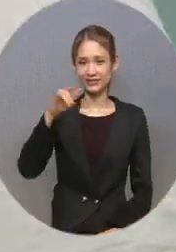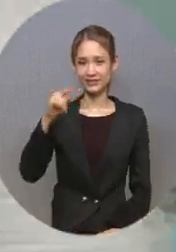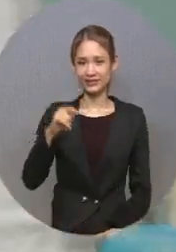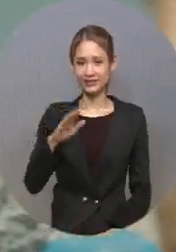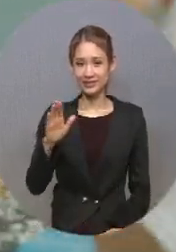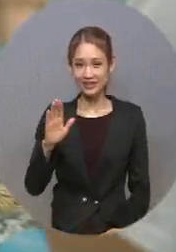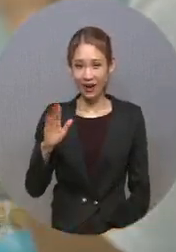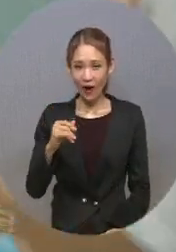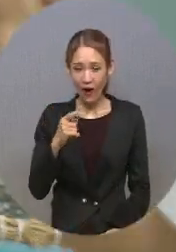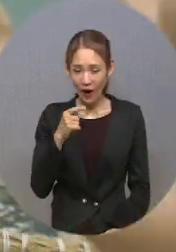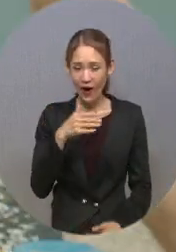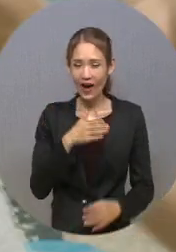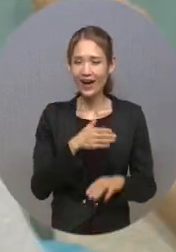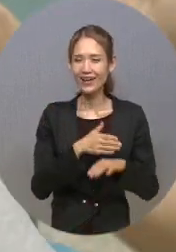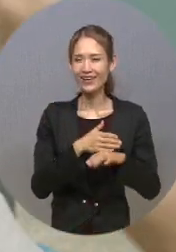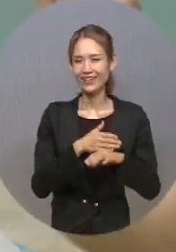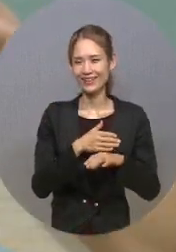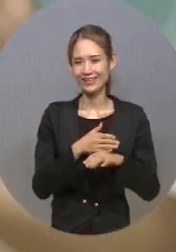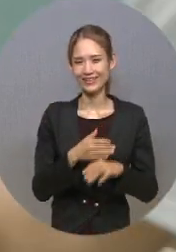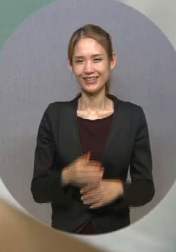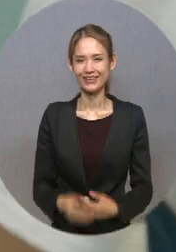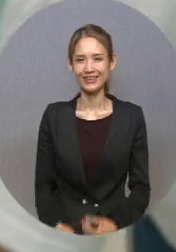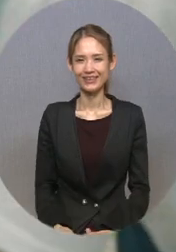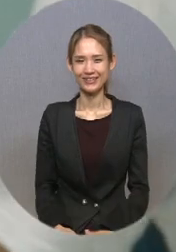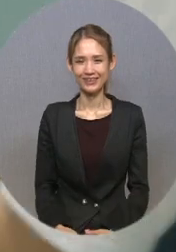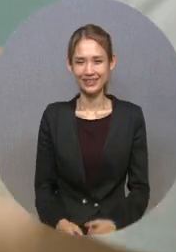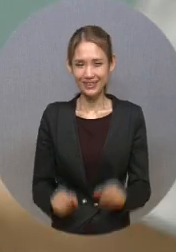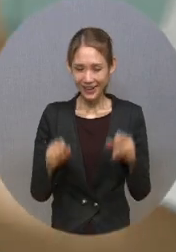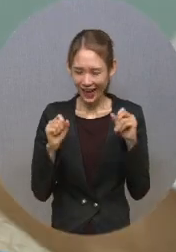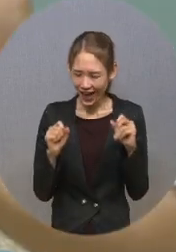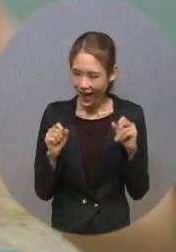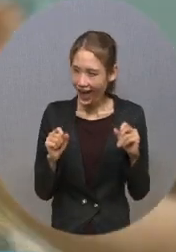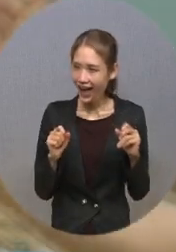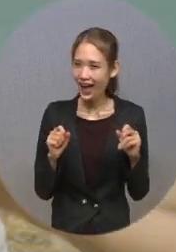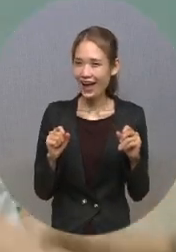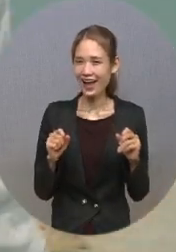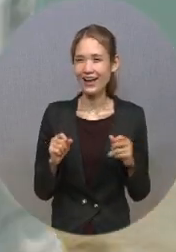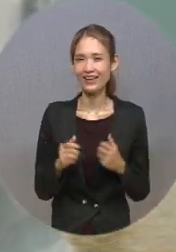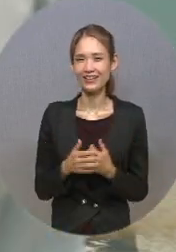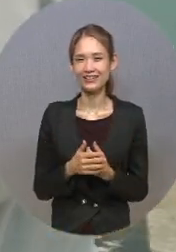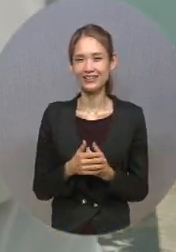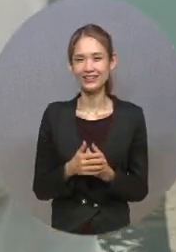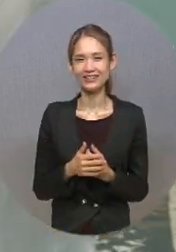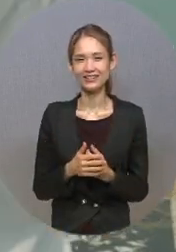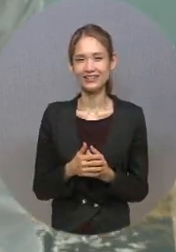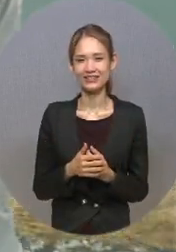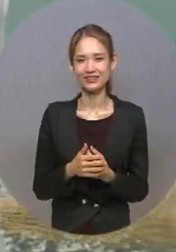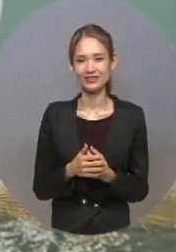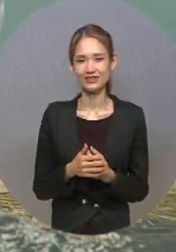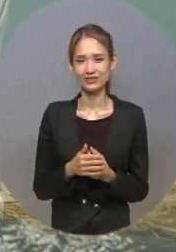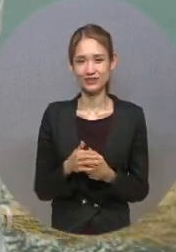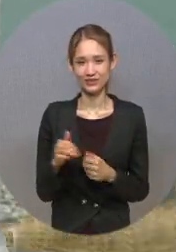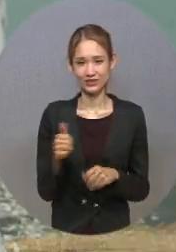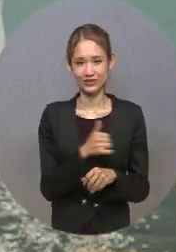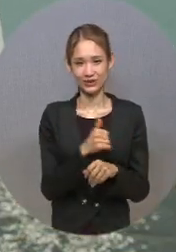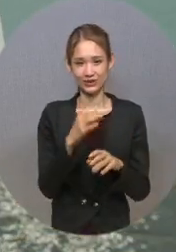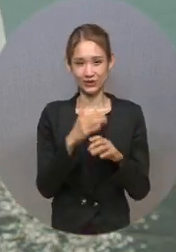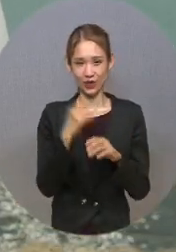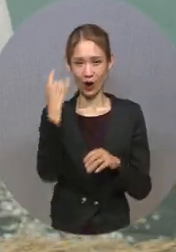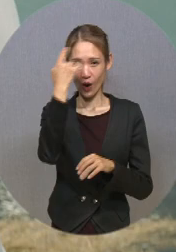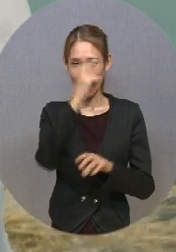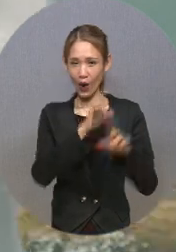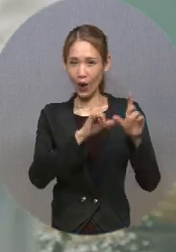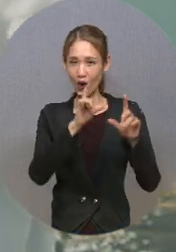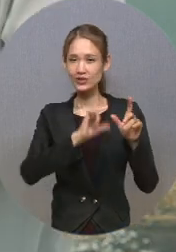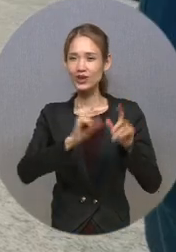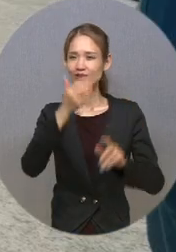안녕. 아유 뭐야? 아유 안녕하십니까? 아유 진짜. 아니 통행증. 끼물이다. 현실적으로